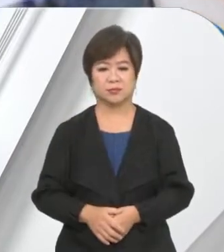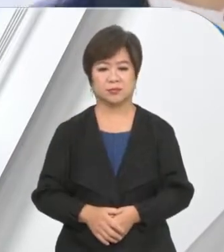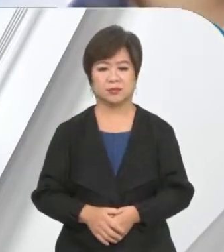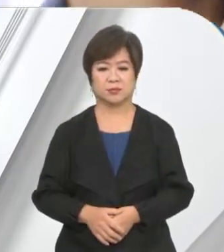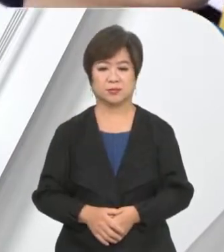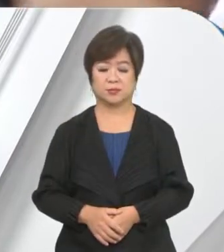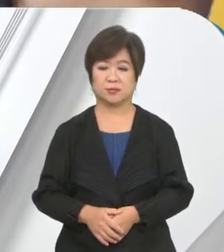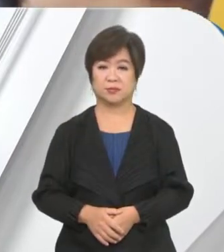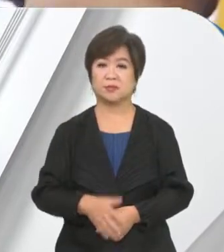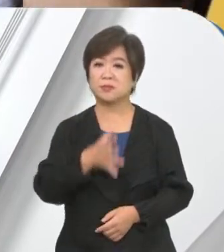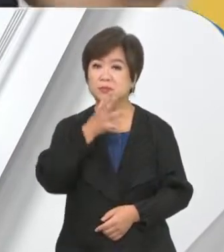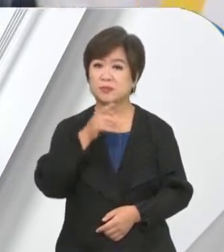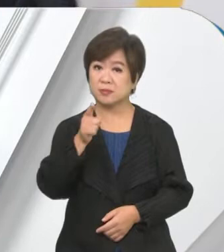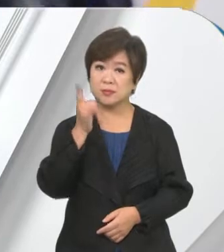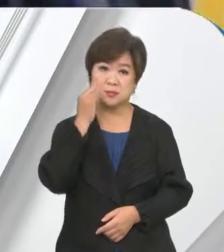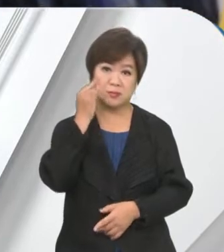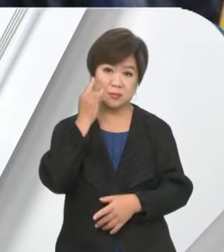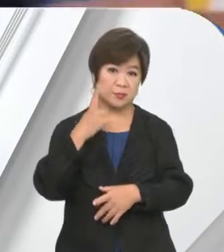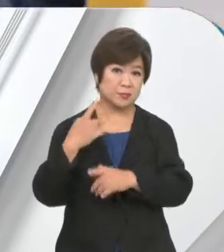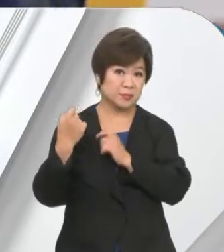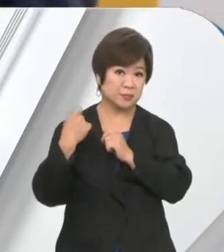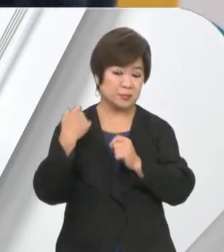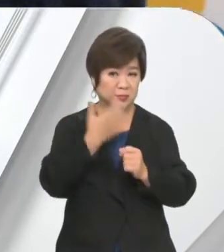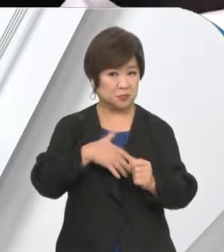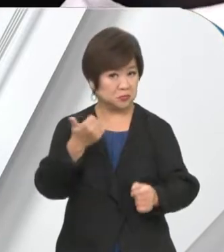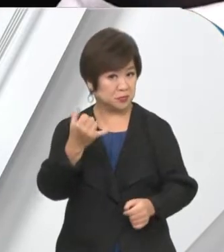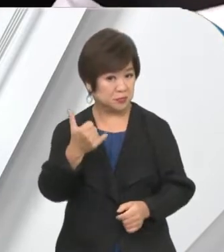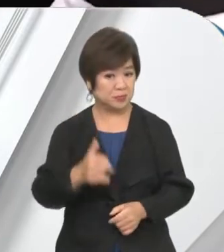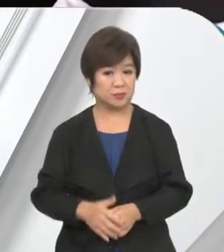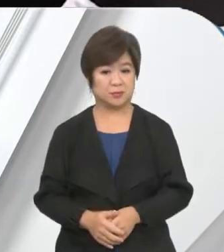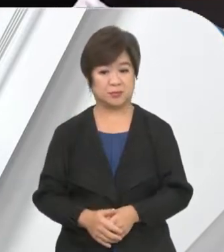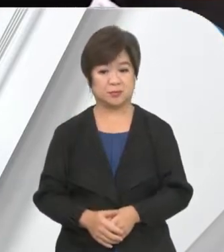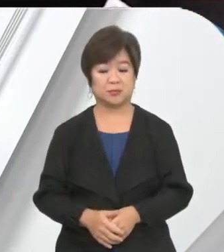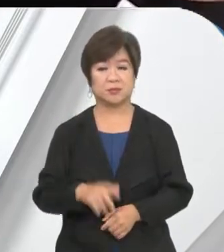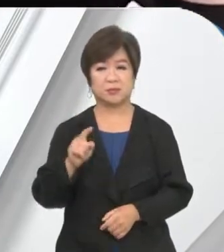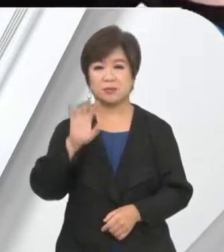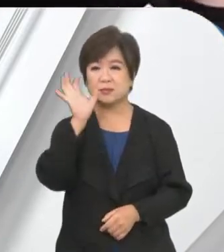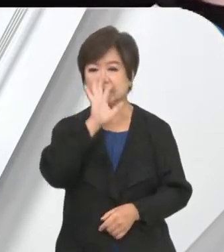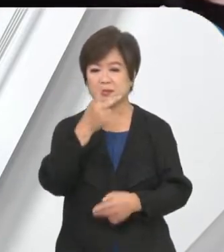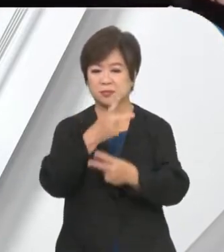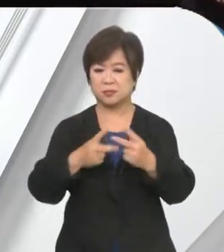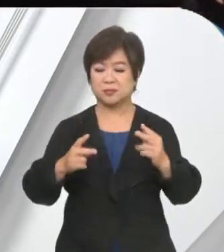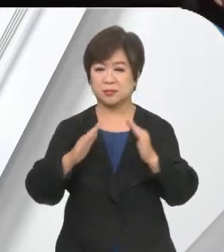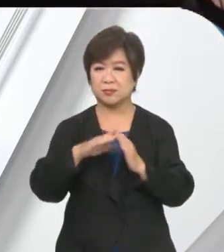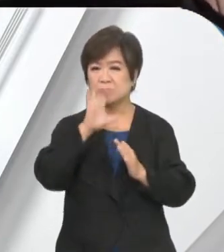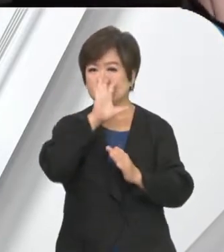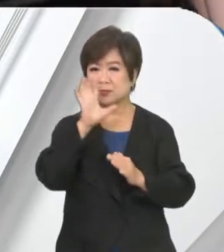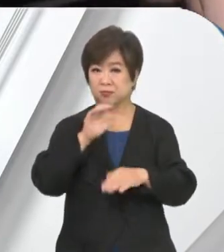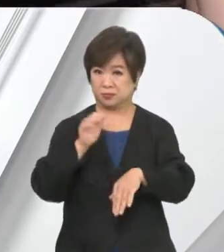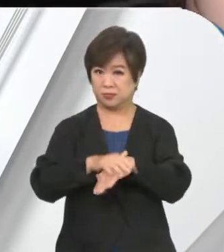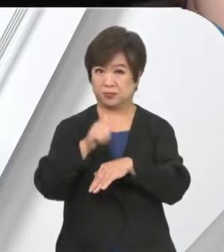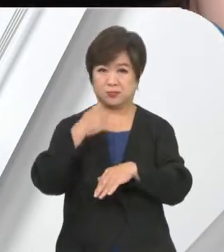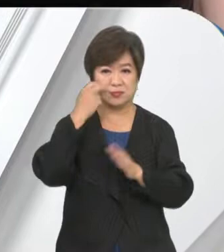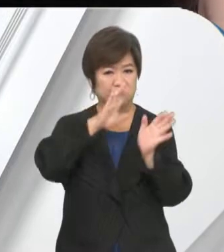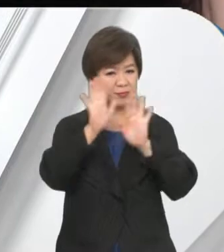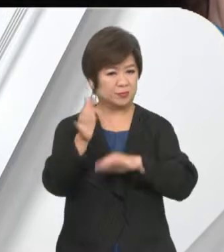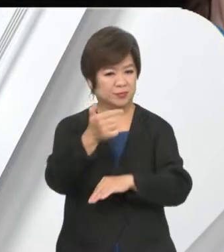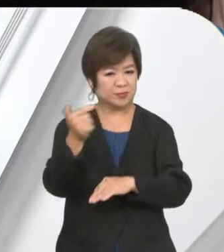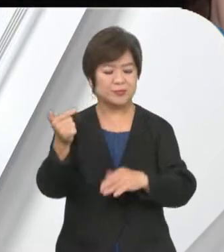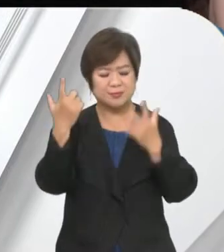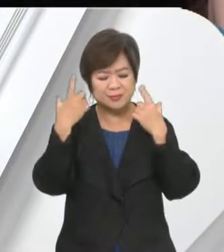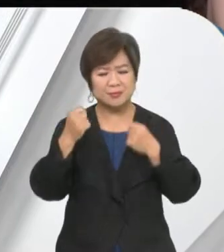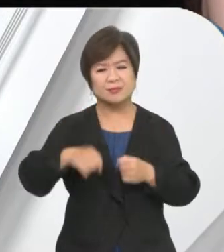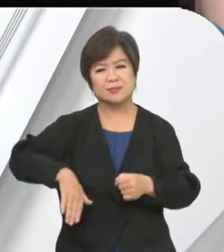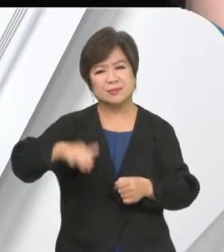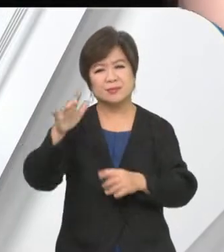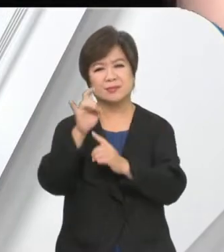近来身体好么？ 朱丽琴讲下我妈说，不过自从客家歌当发调，又当有感情，家庭都关系的行业，时